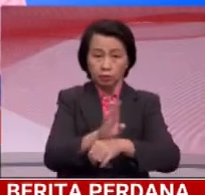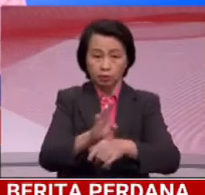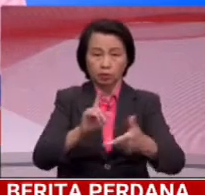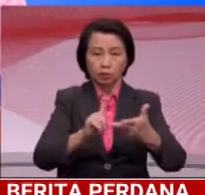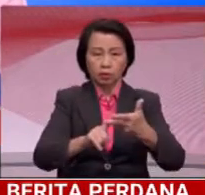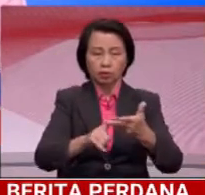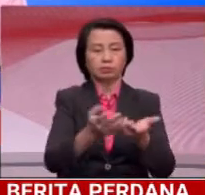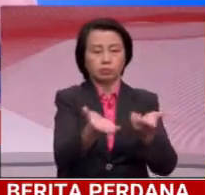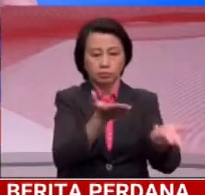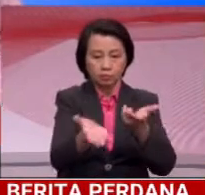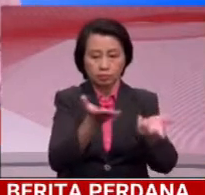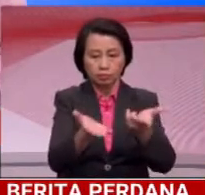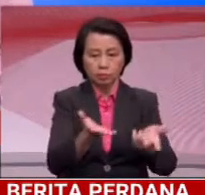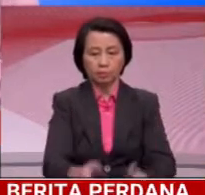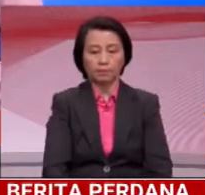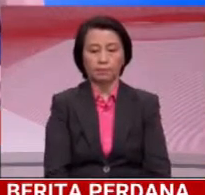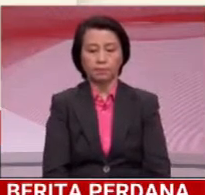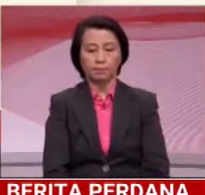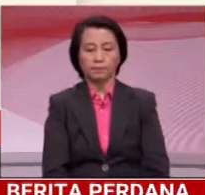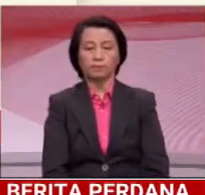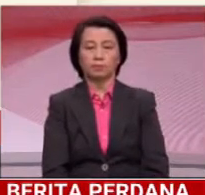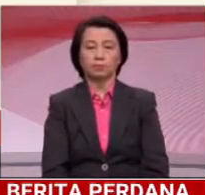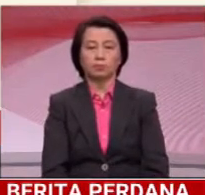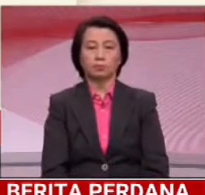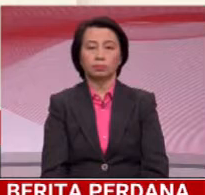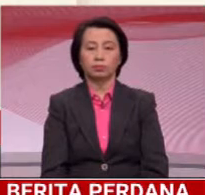dan perkhidmatan.